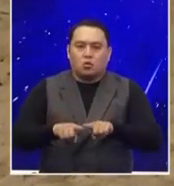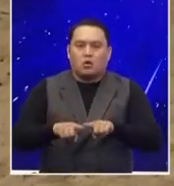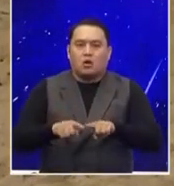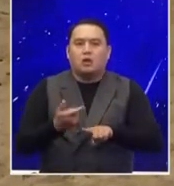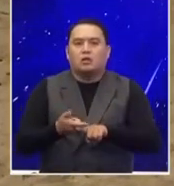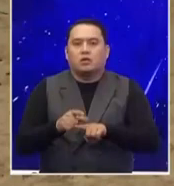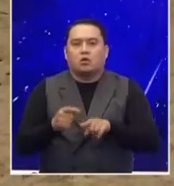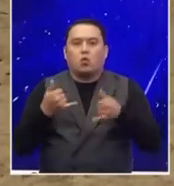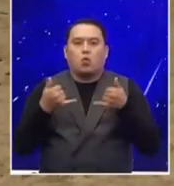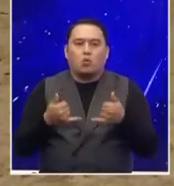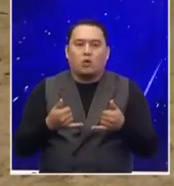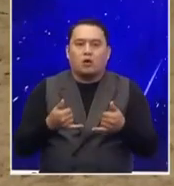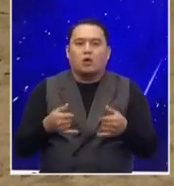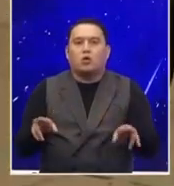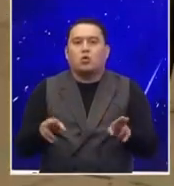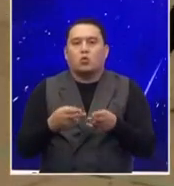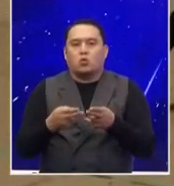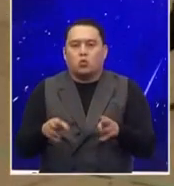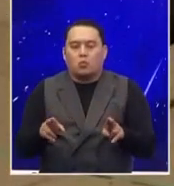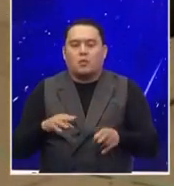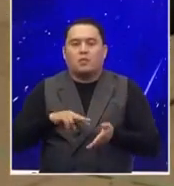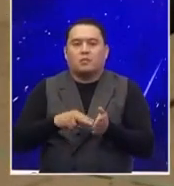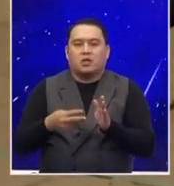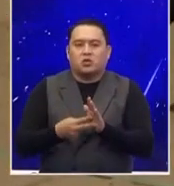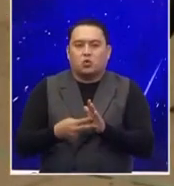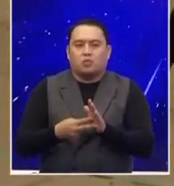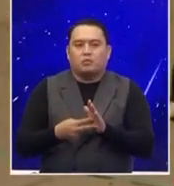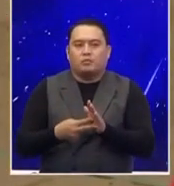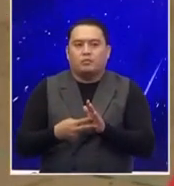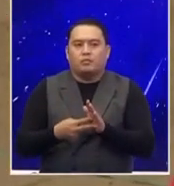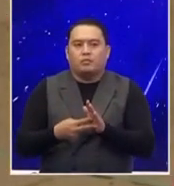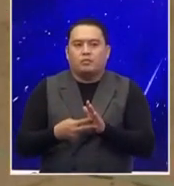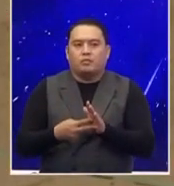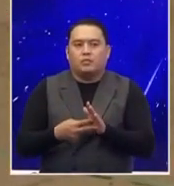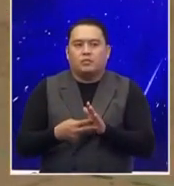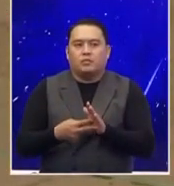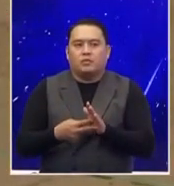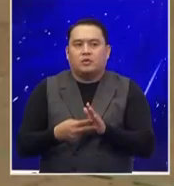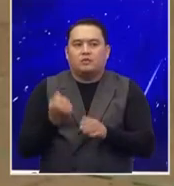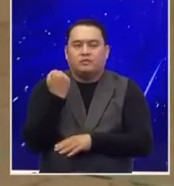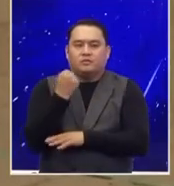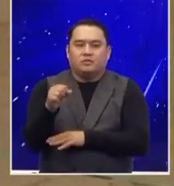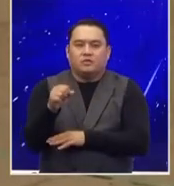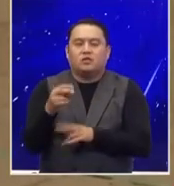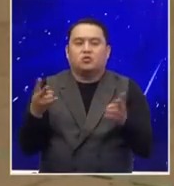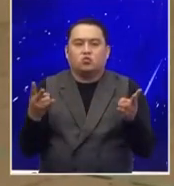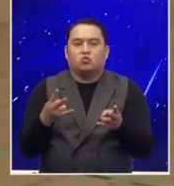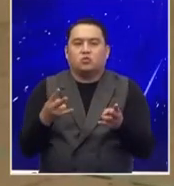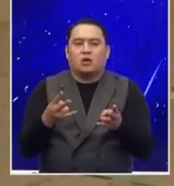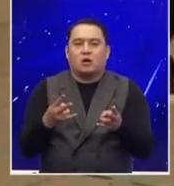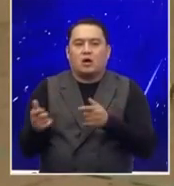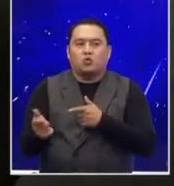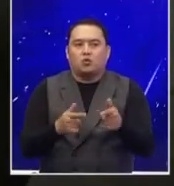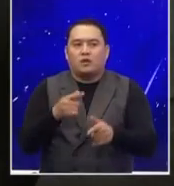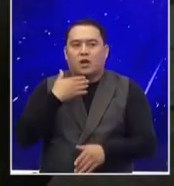Организует этот кубок клуб «Буревестник». Мы планируем как минимум призовое место, как максимум выиграть, потому что мы готовились